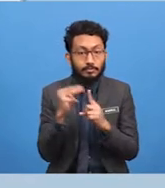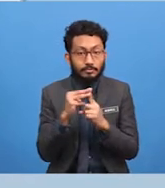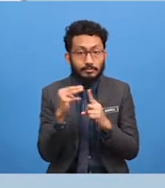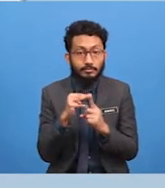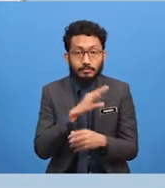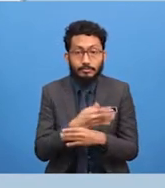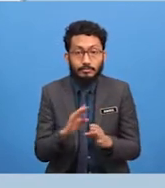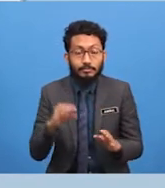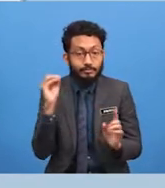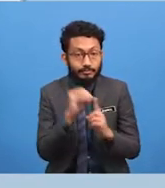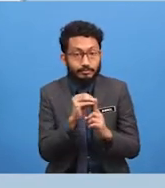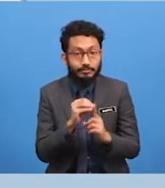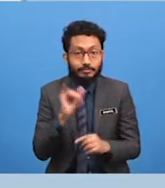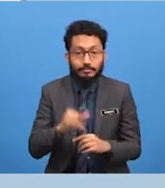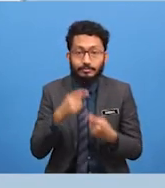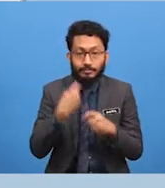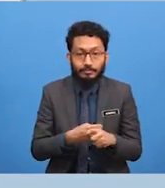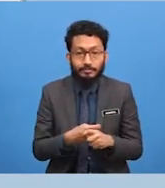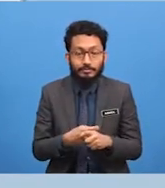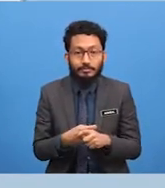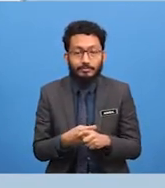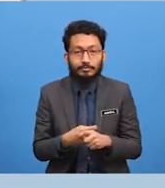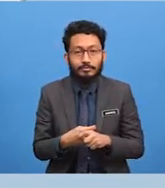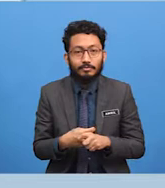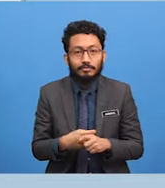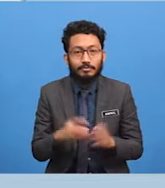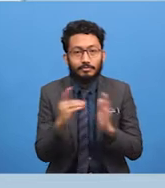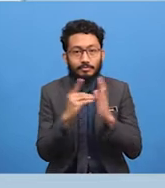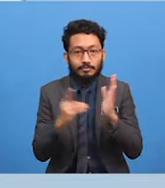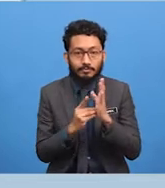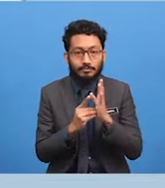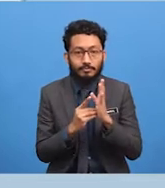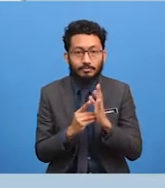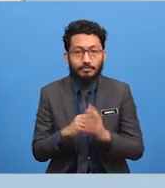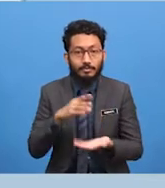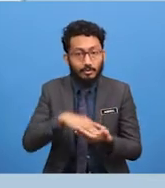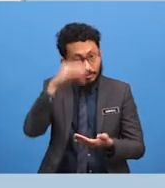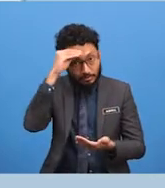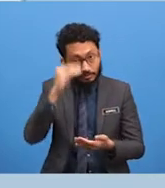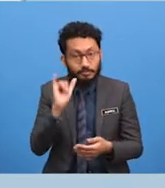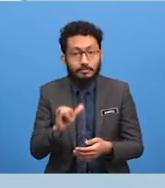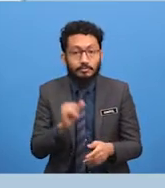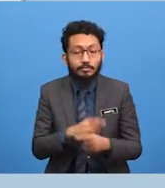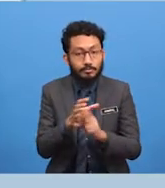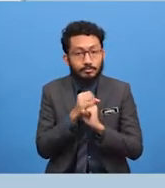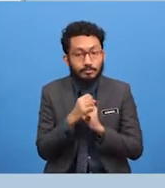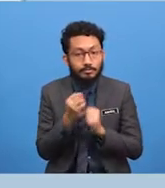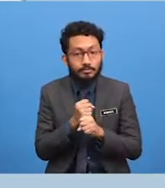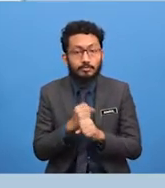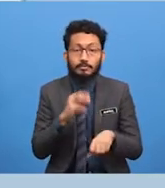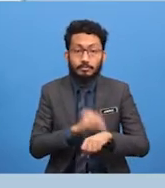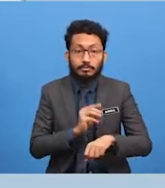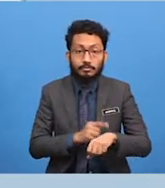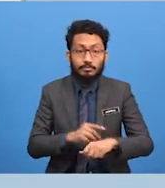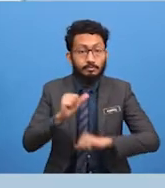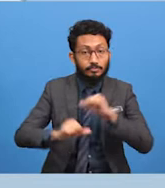dan objektif yang ditetapkan berdasarkan maklumat yang diperolehi semasa